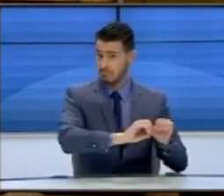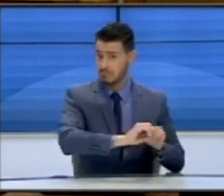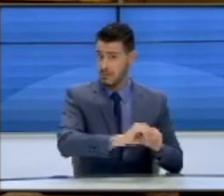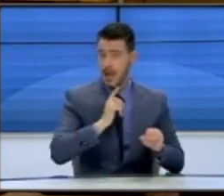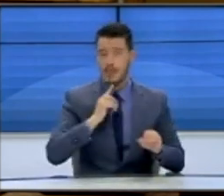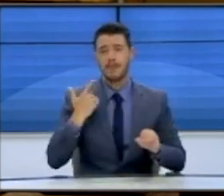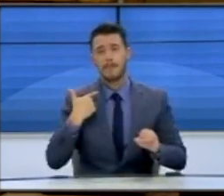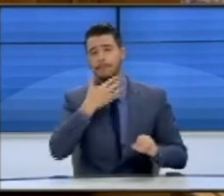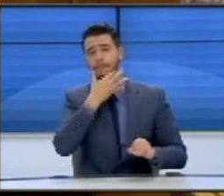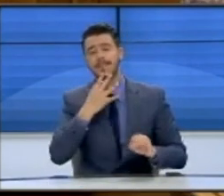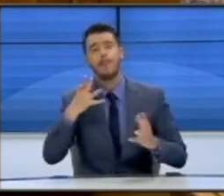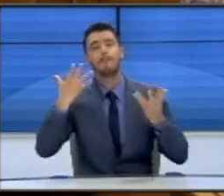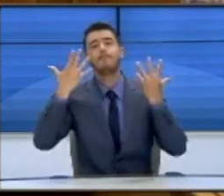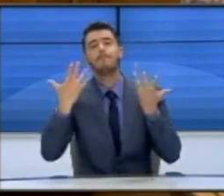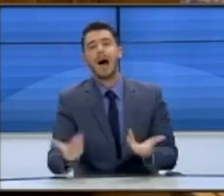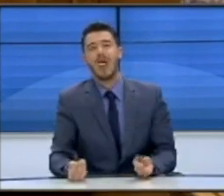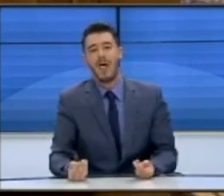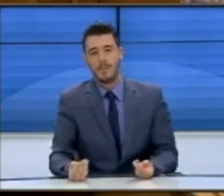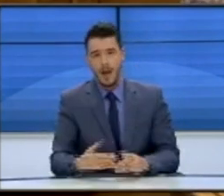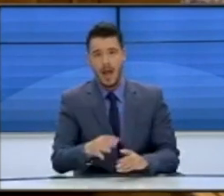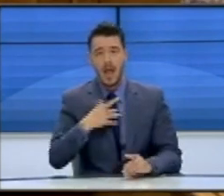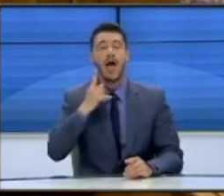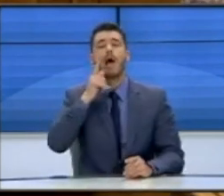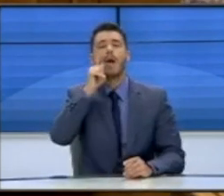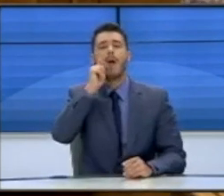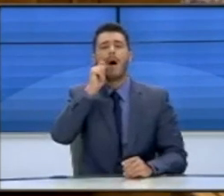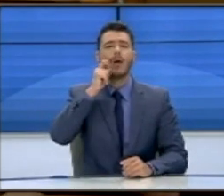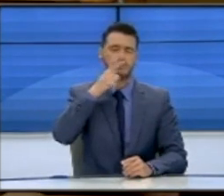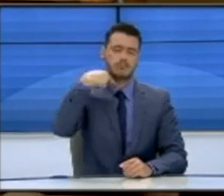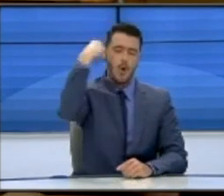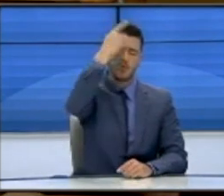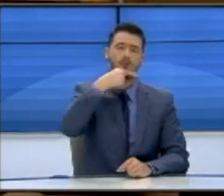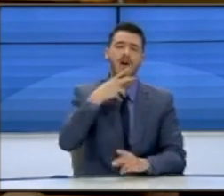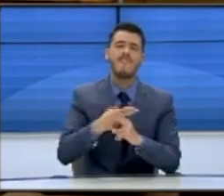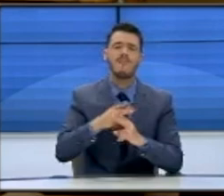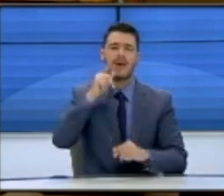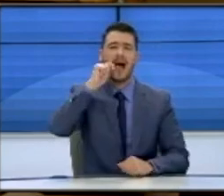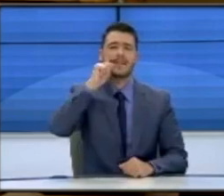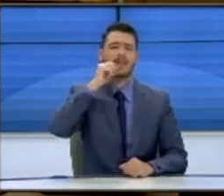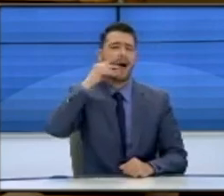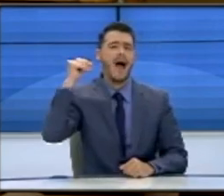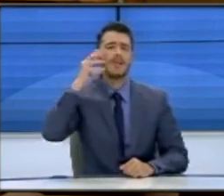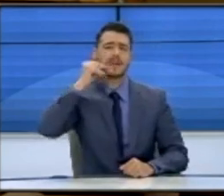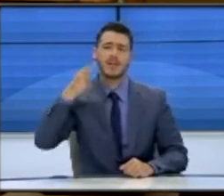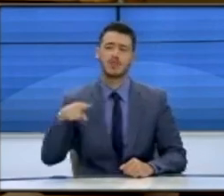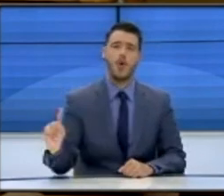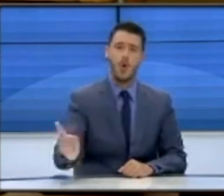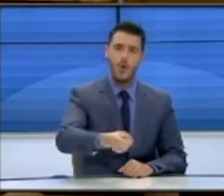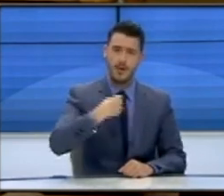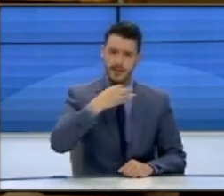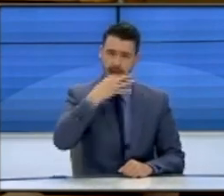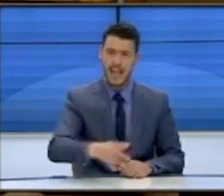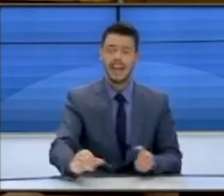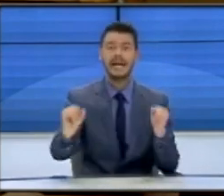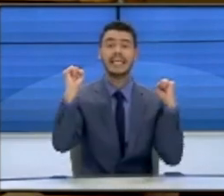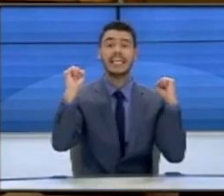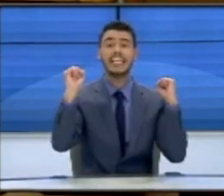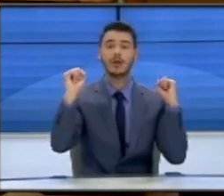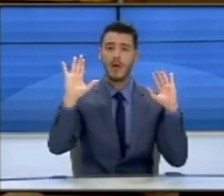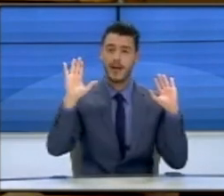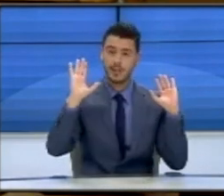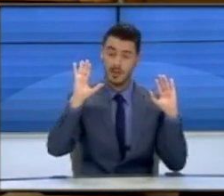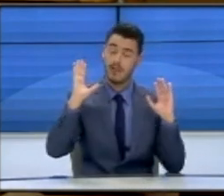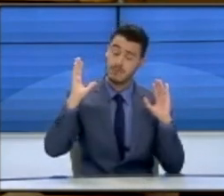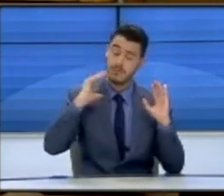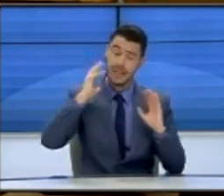αρσενικού και όχι γένους θηλυκού. Μια ιστορία που μιλάει για ήρωες και όχι για ηρωίδες. Οπότε σας